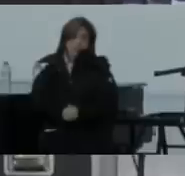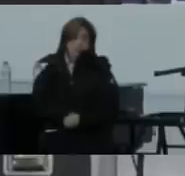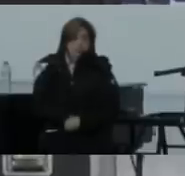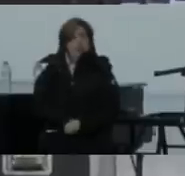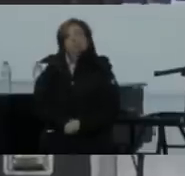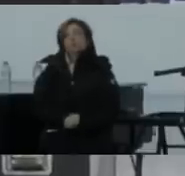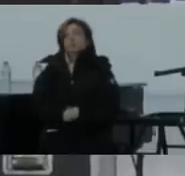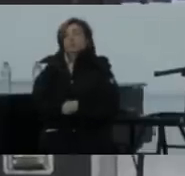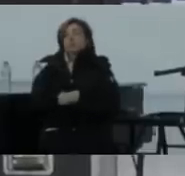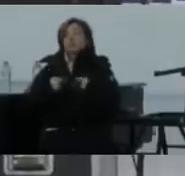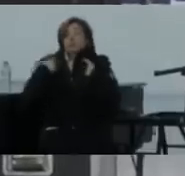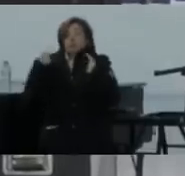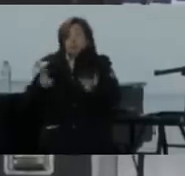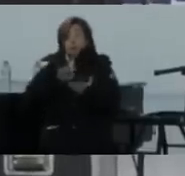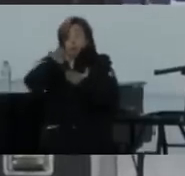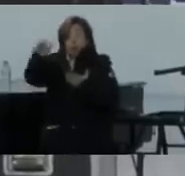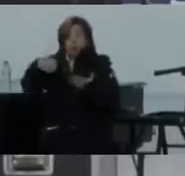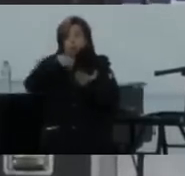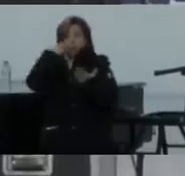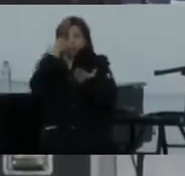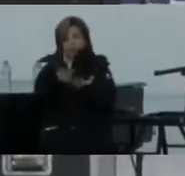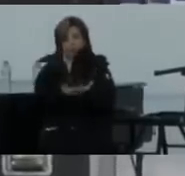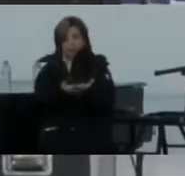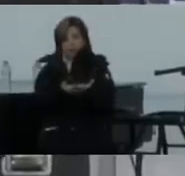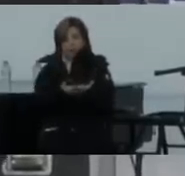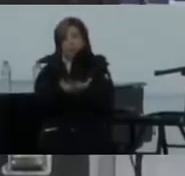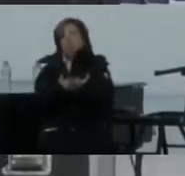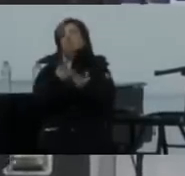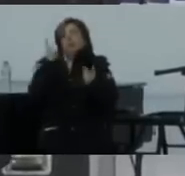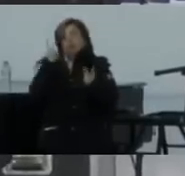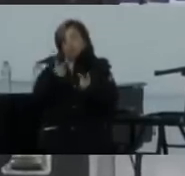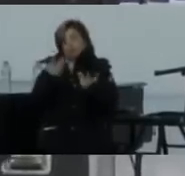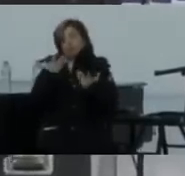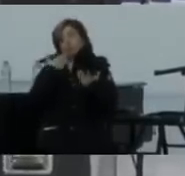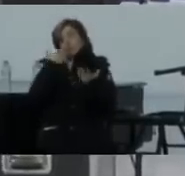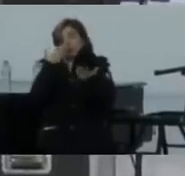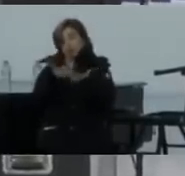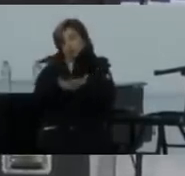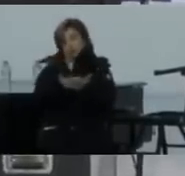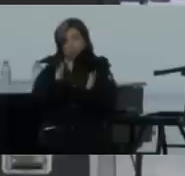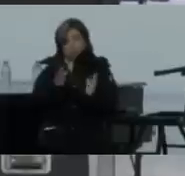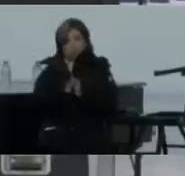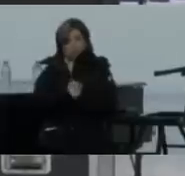Poi un'altra proposta, sempre nella proposta, modica proposta,